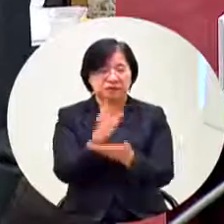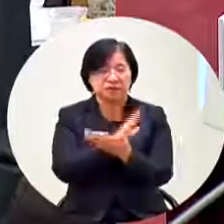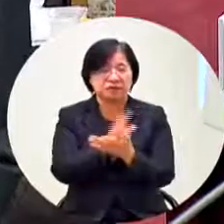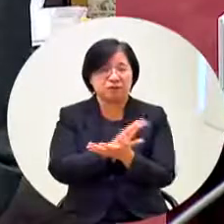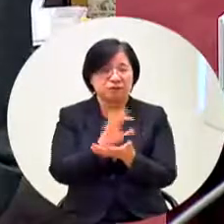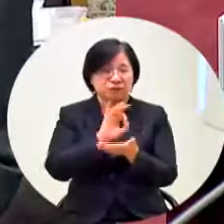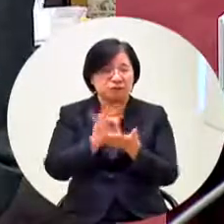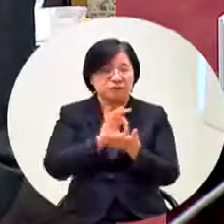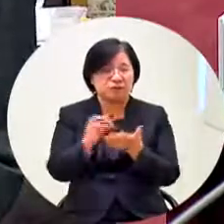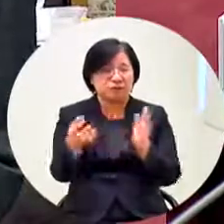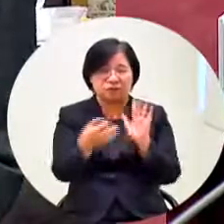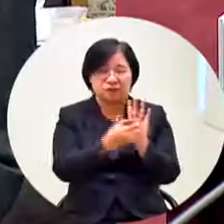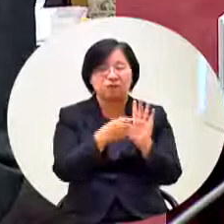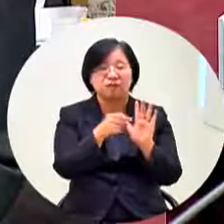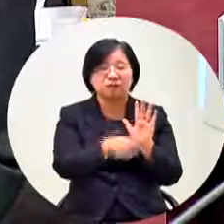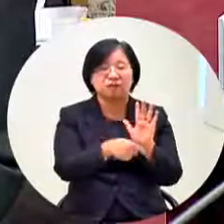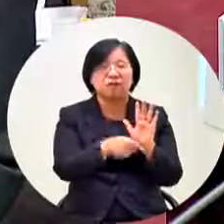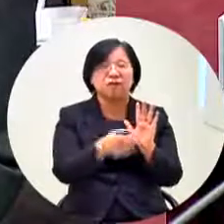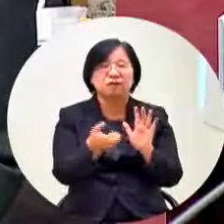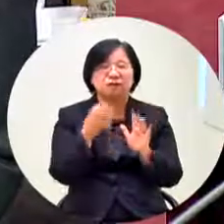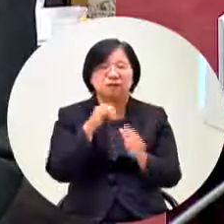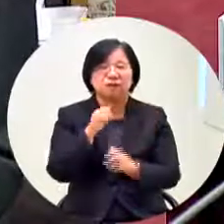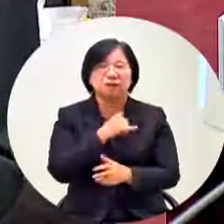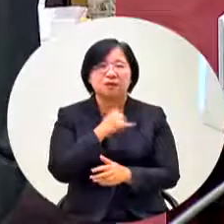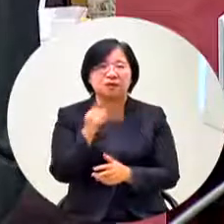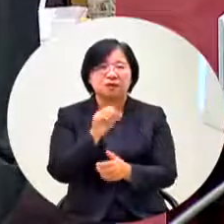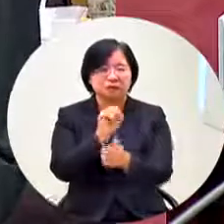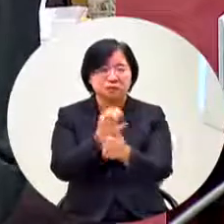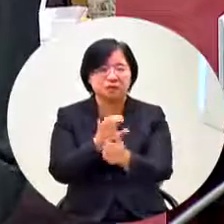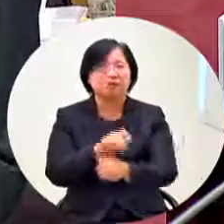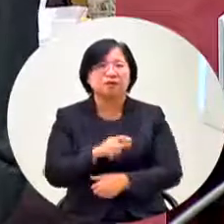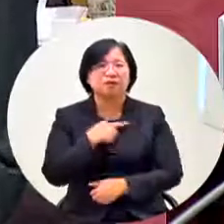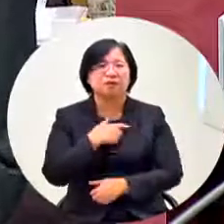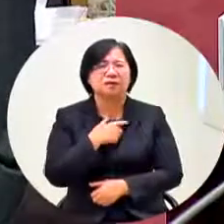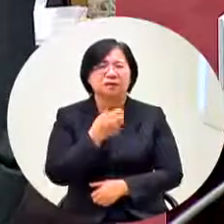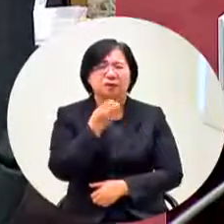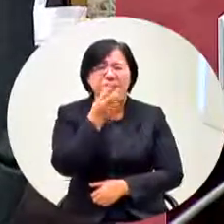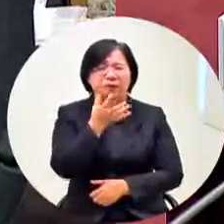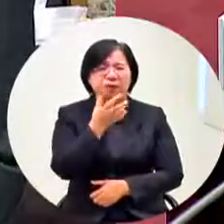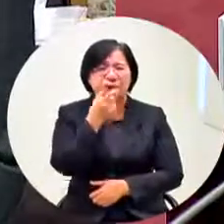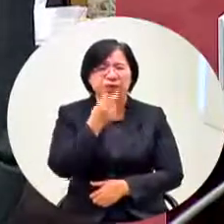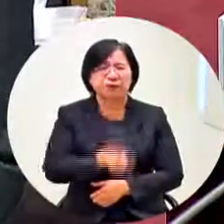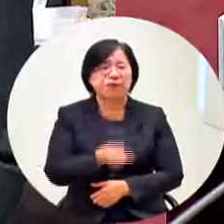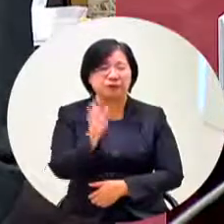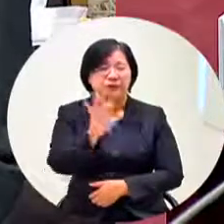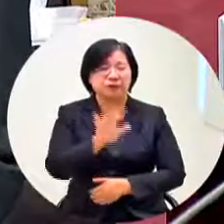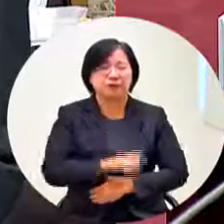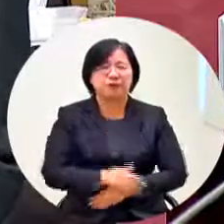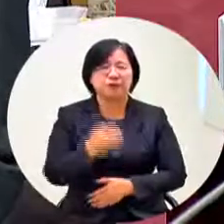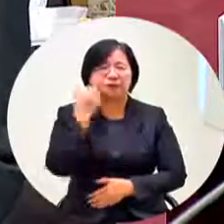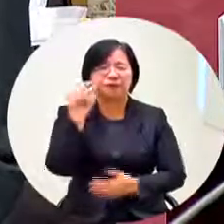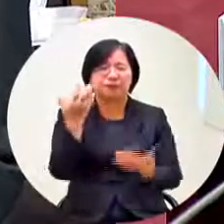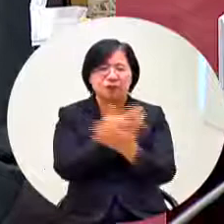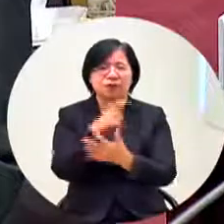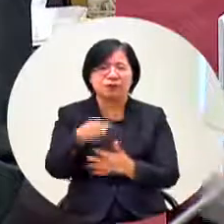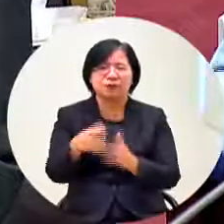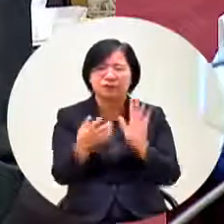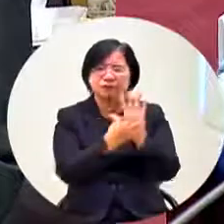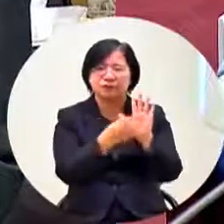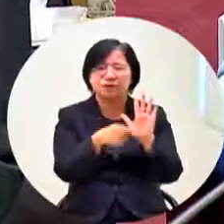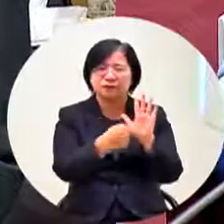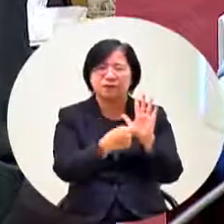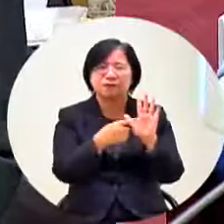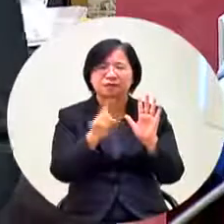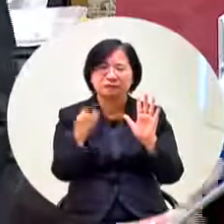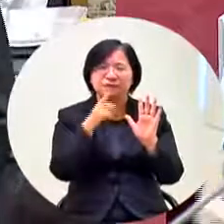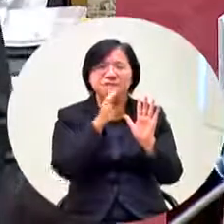局议长您跟议员您报告 没有啦，你不用讲那么多，我只问你是谁要你换的啦？你们为什么要换这个 mark 嘛？我只问那